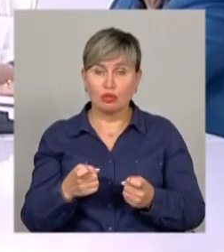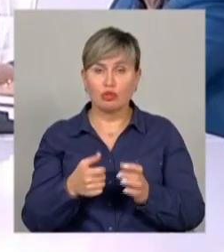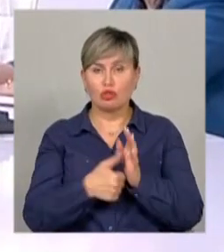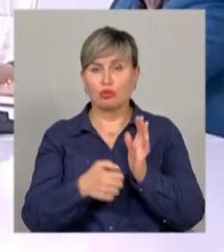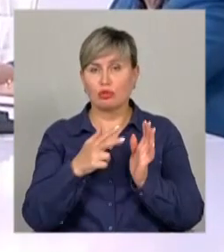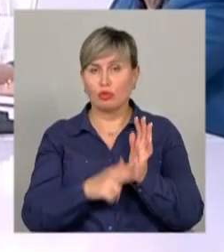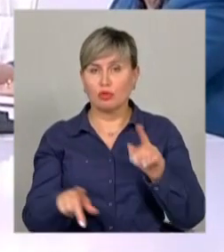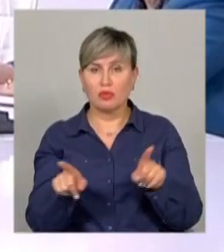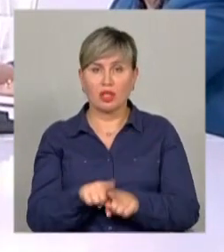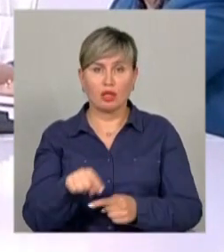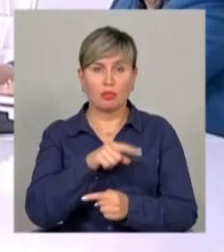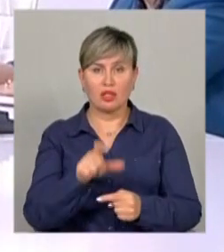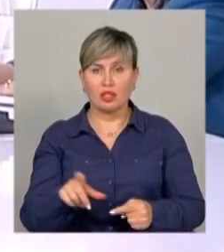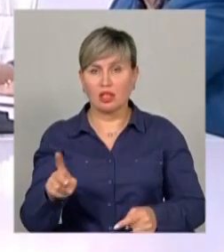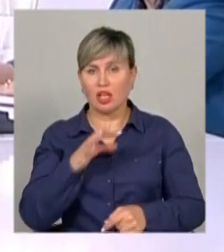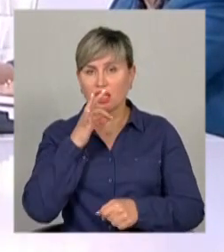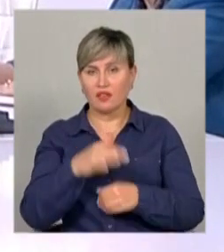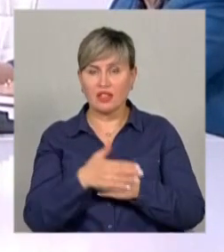680 таких предпринимателей к ответственности.